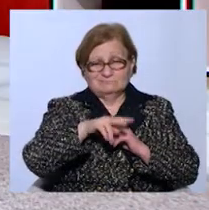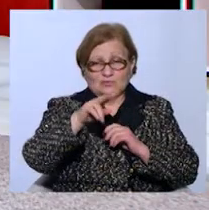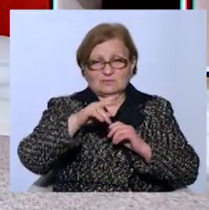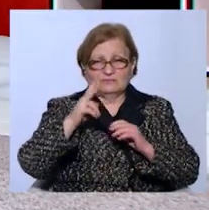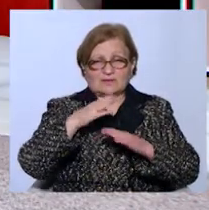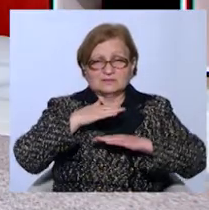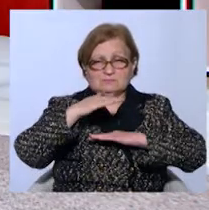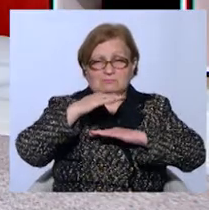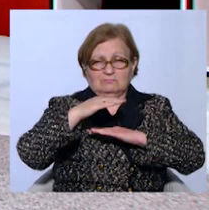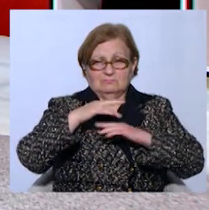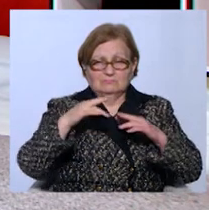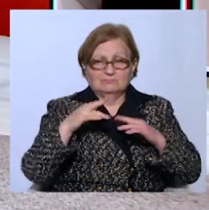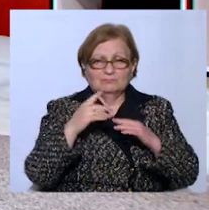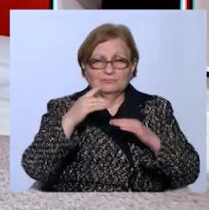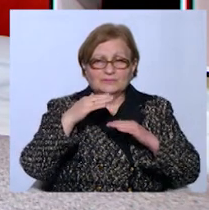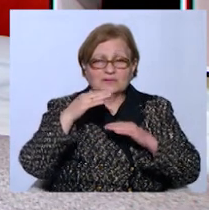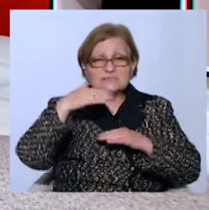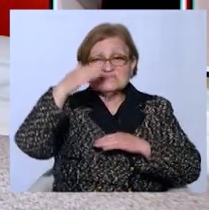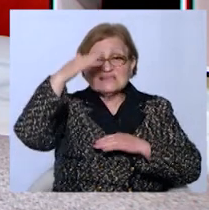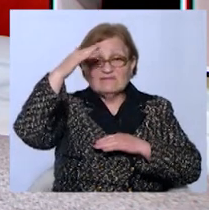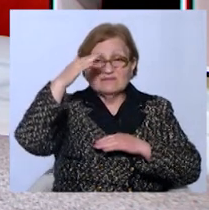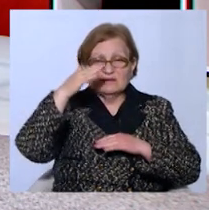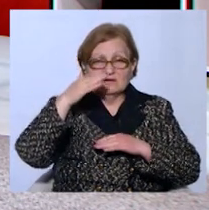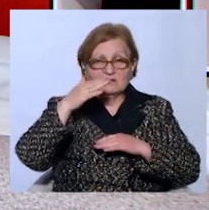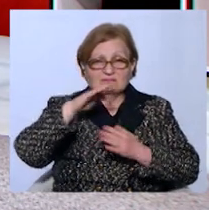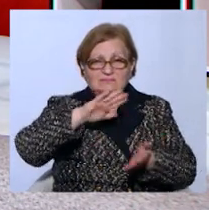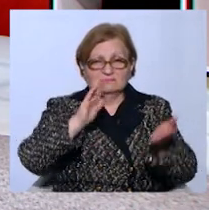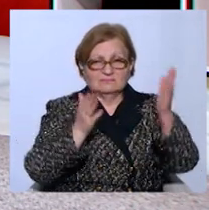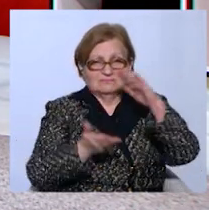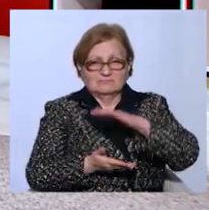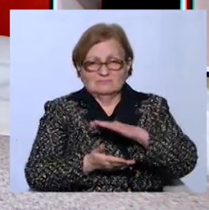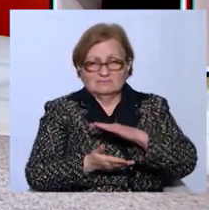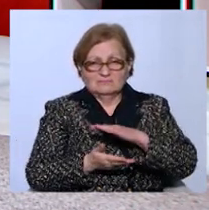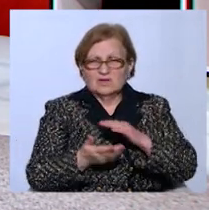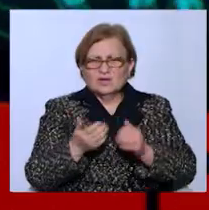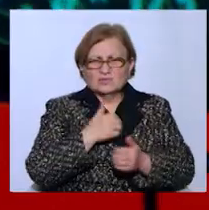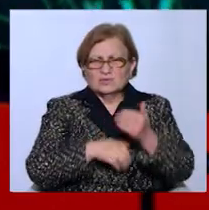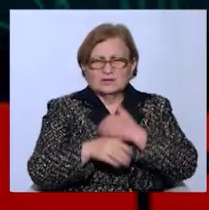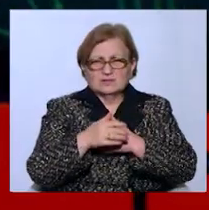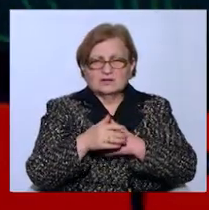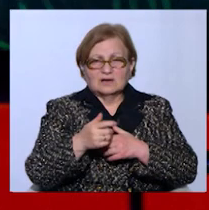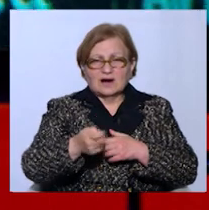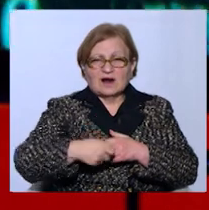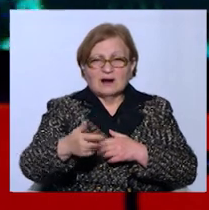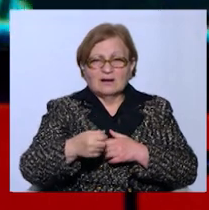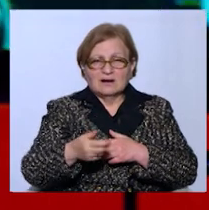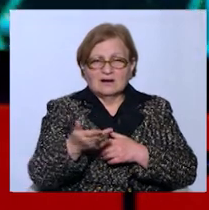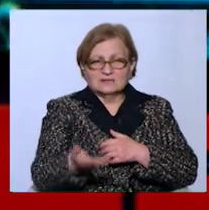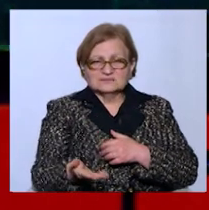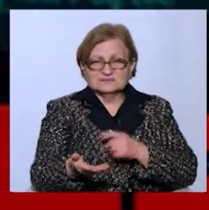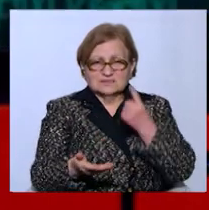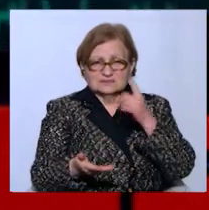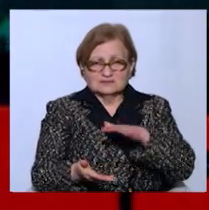პარალელური. ეს სიბტყე ზემოთა, ანუ ესო გადმოატრიალო კუბი, როგორც არ უნდა გადმოატრიალო კამათელი, როგორც არ უნდა დადგეს, ერთი არის